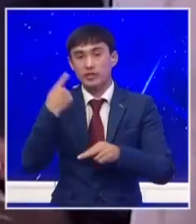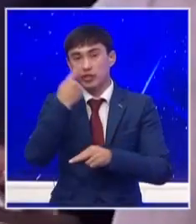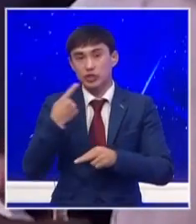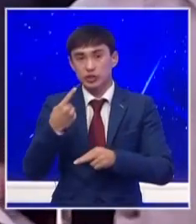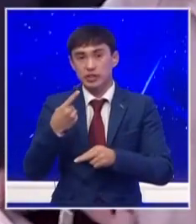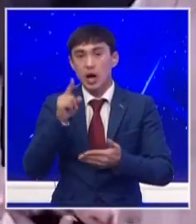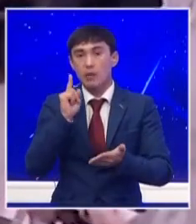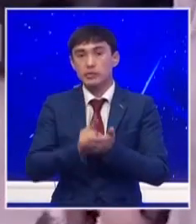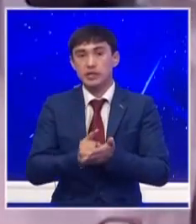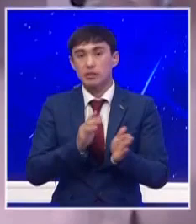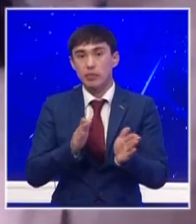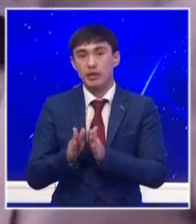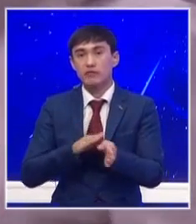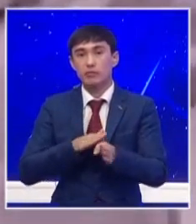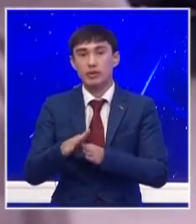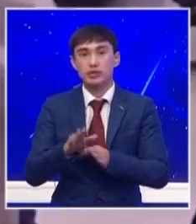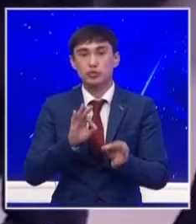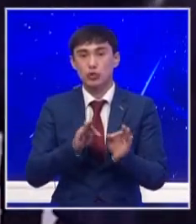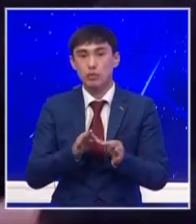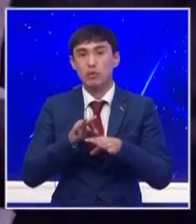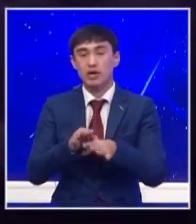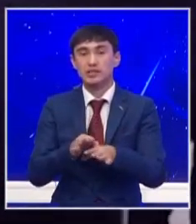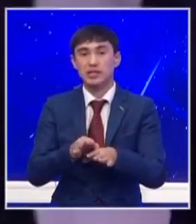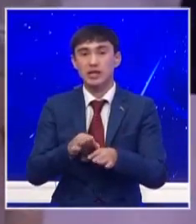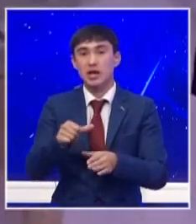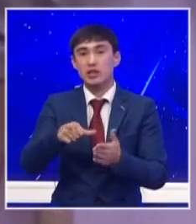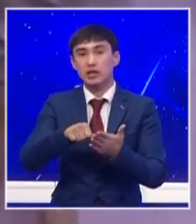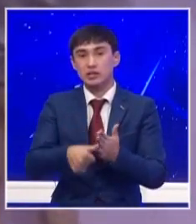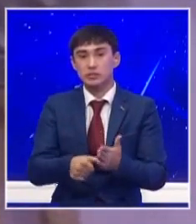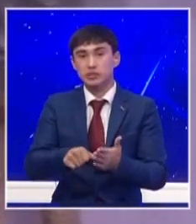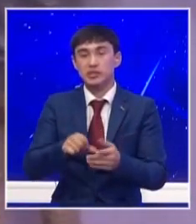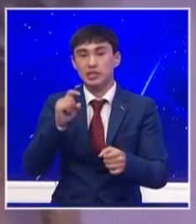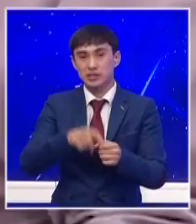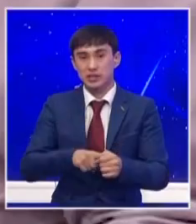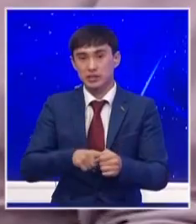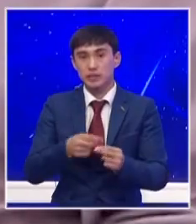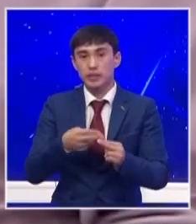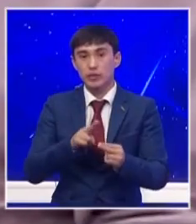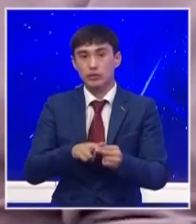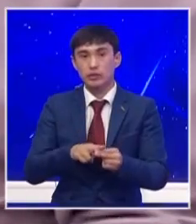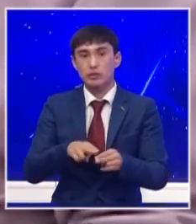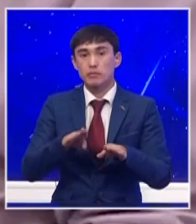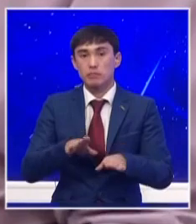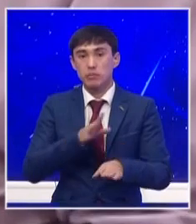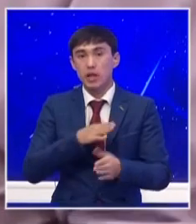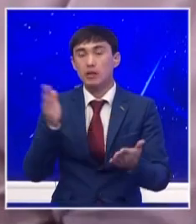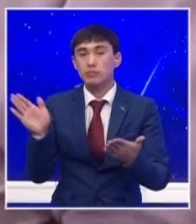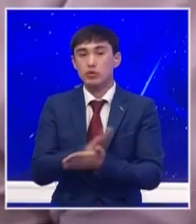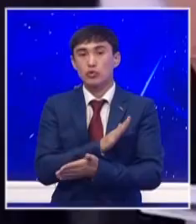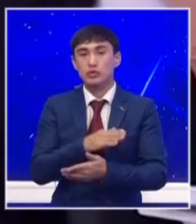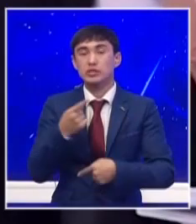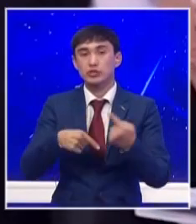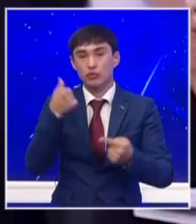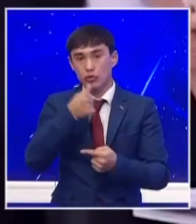личность в обязательном порядке существовала норма прохождения дактилоскопической регистрации но этот пункт был отменён до